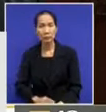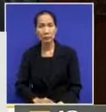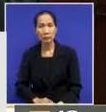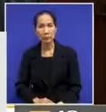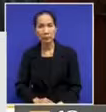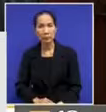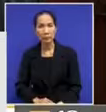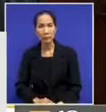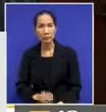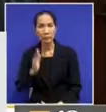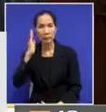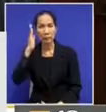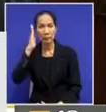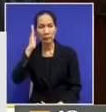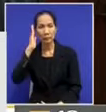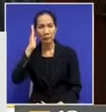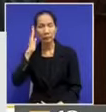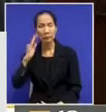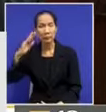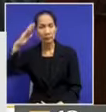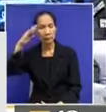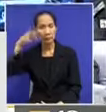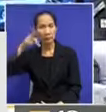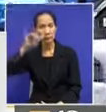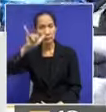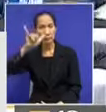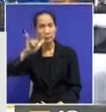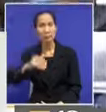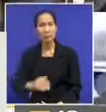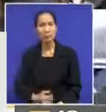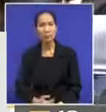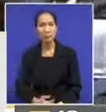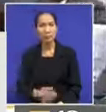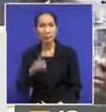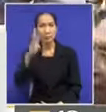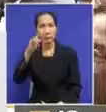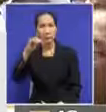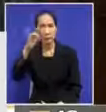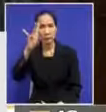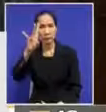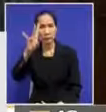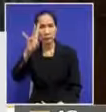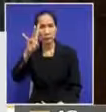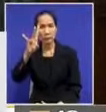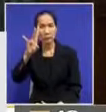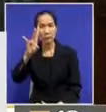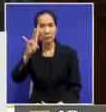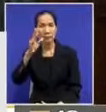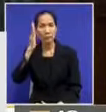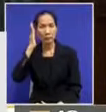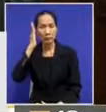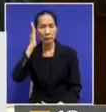ทร์จักรภาค พลเอกประยุทธ์จันทร์โอชาครับ 67พลโทเจเร